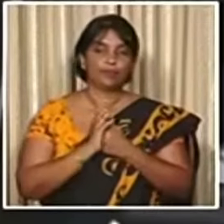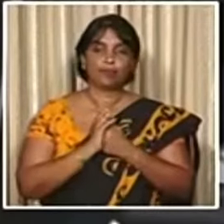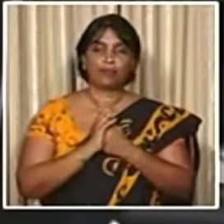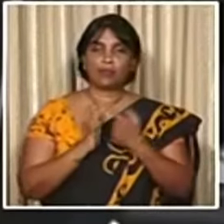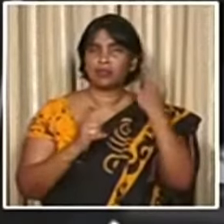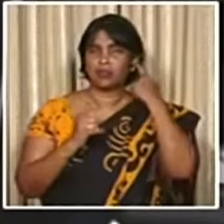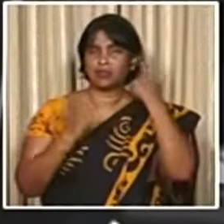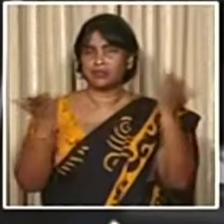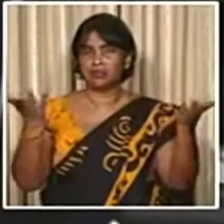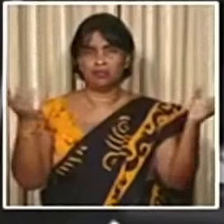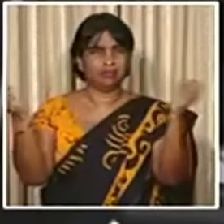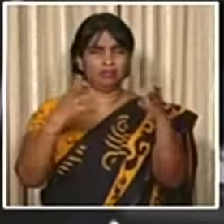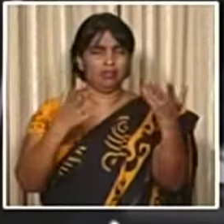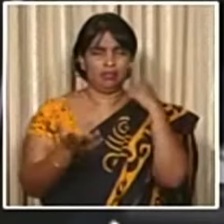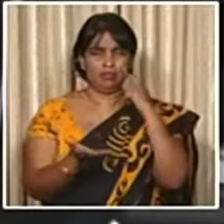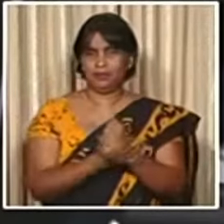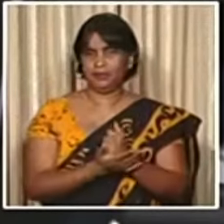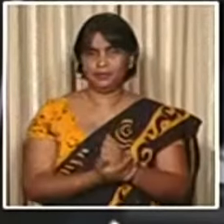සභාවේ සද්දෙත් එක්ක අමාරුයි මේ.